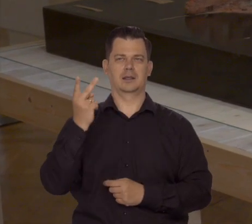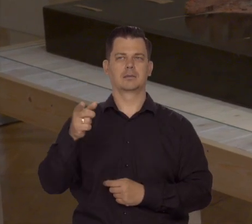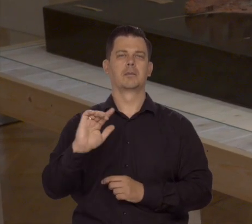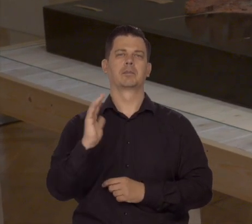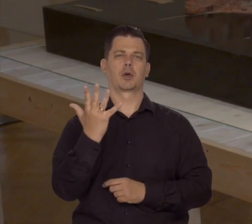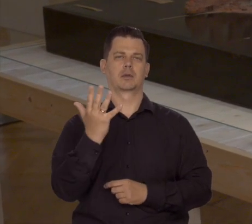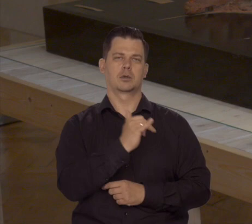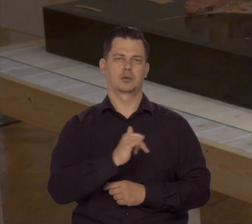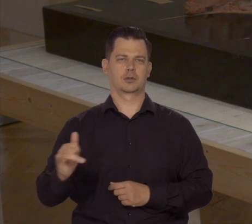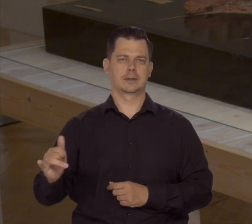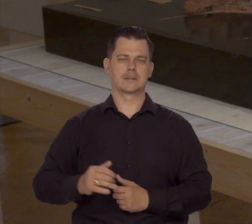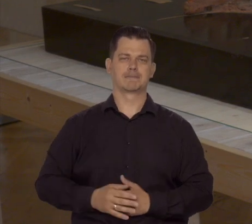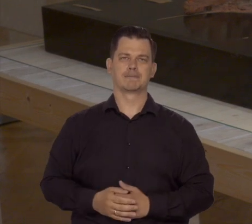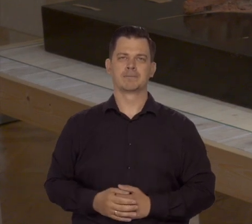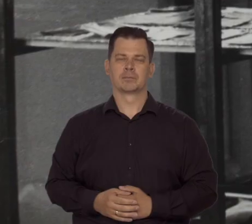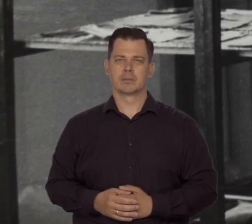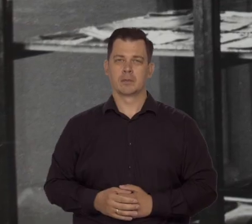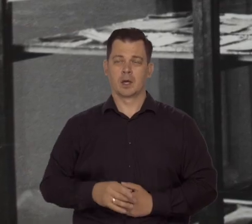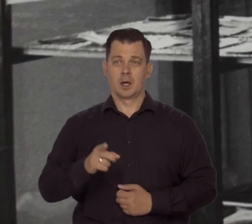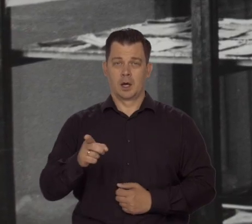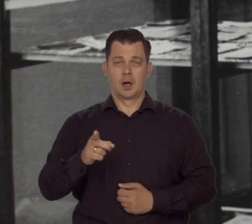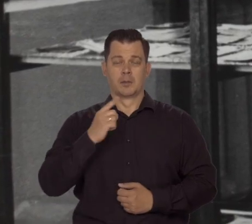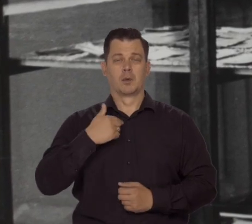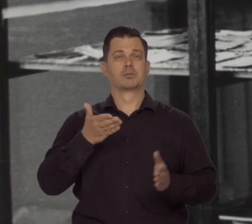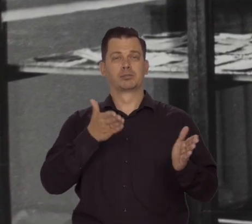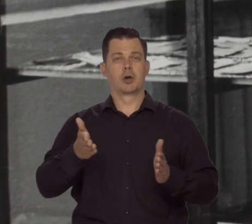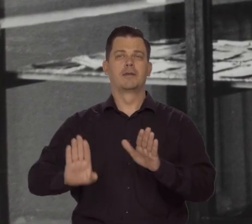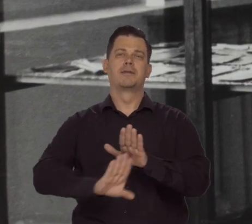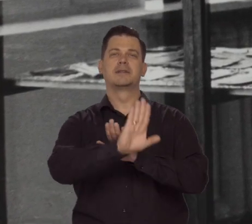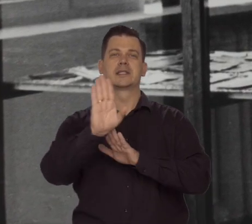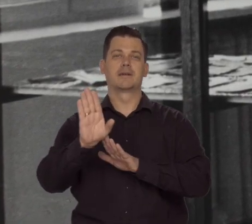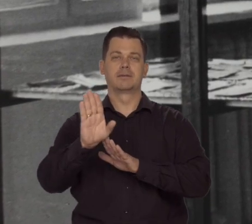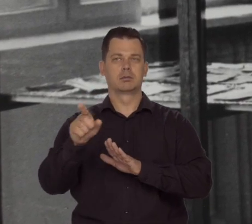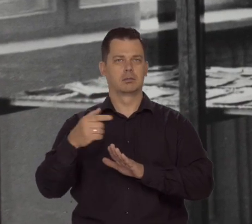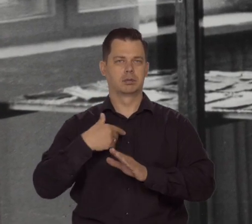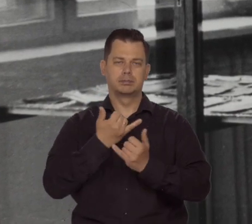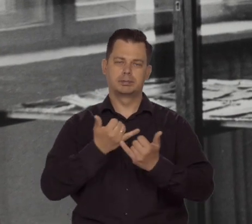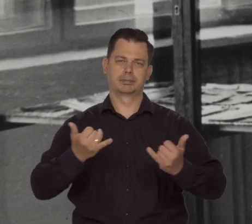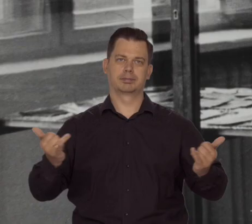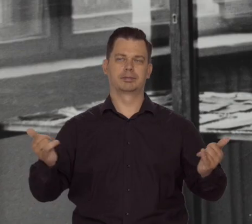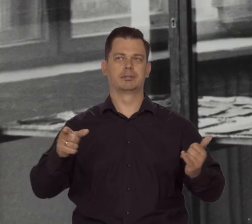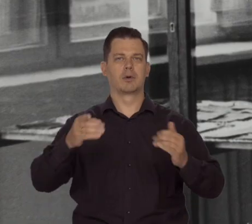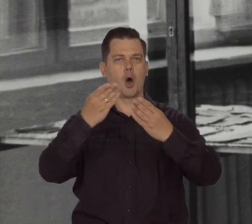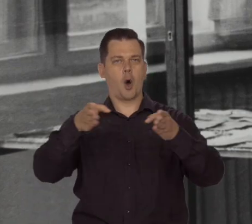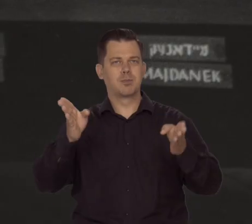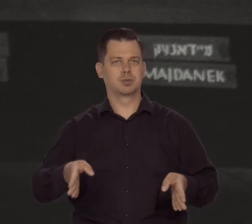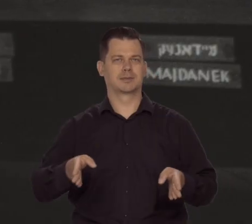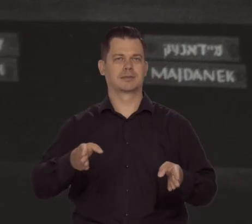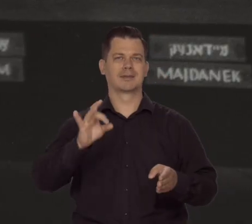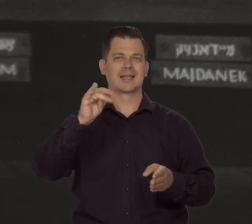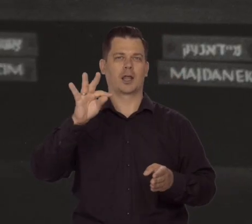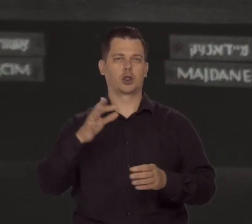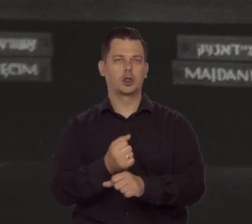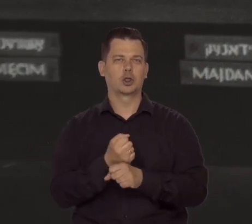obchodów 5. rocznicy powstania w getcie warszawskim. Na przygotowanej wówczas ekspozycji pokazywano obiekty pochodzące z obozów i